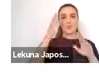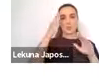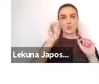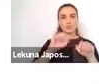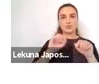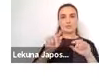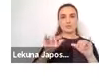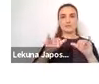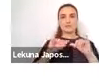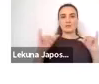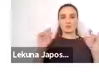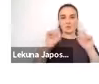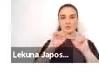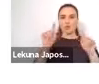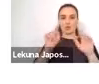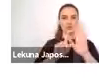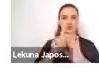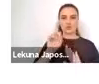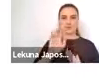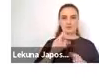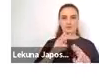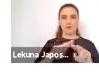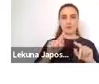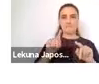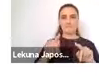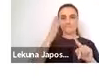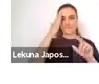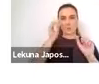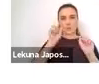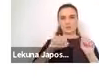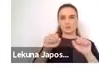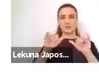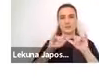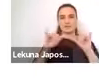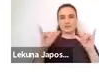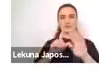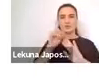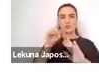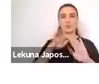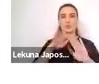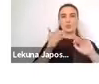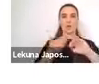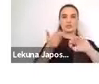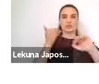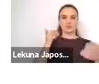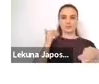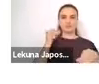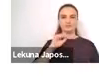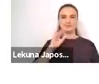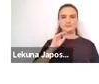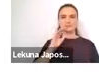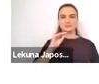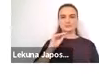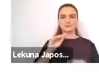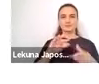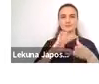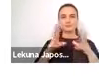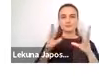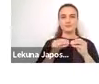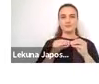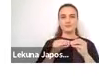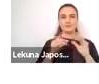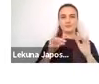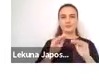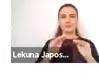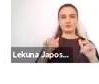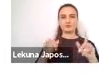განვითარებას სკოლაში კი არ ვიწყებ, ამ უნარების განვითარებას ვიწყებ ბევრად ადრე, როდესაც საერთოდ